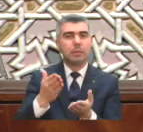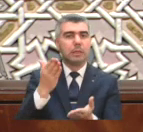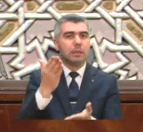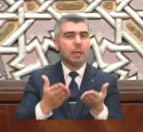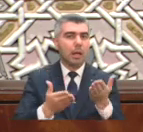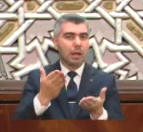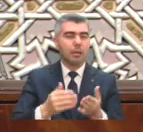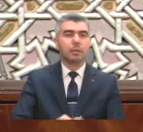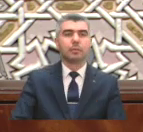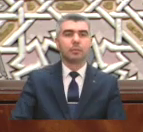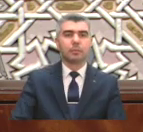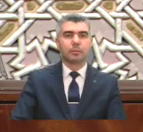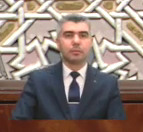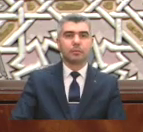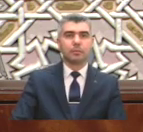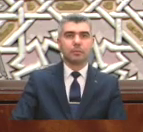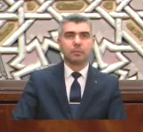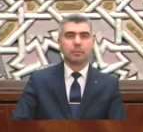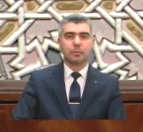للوحدة والتعادلية.